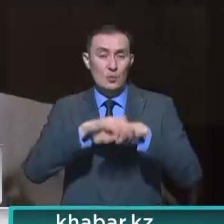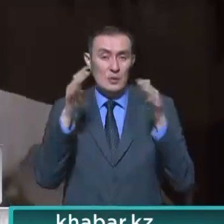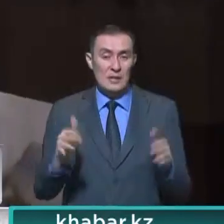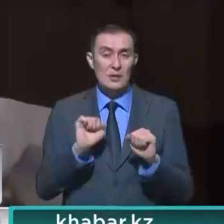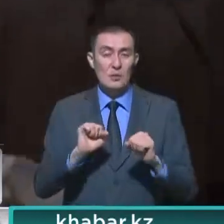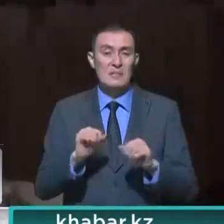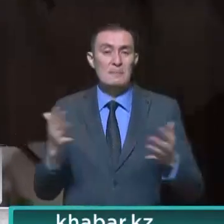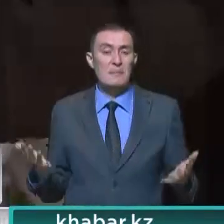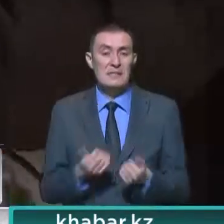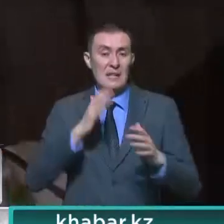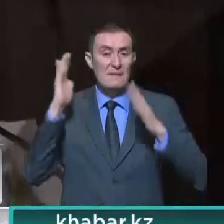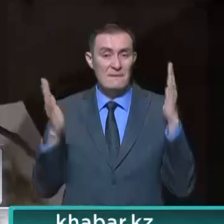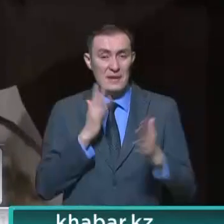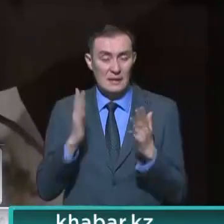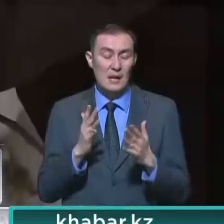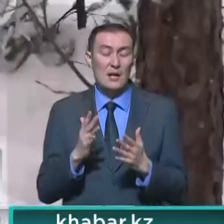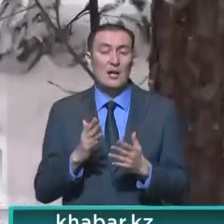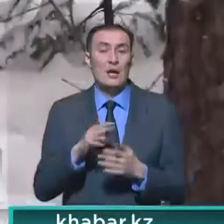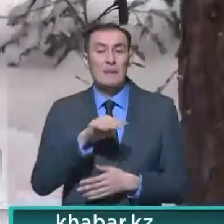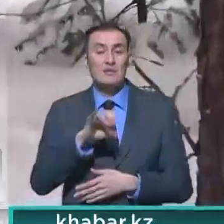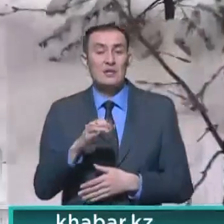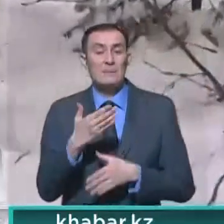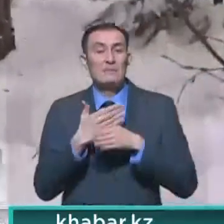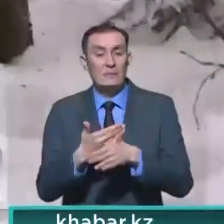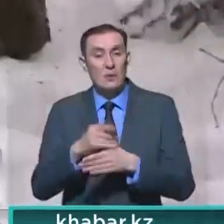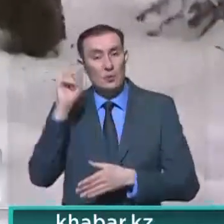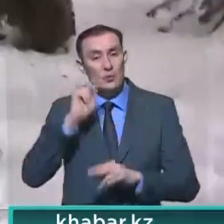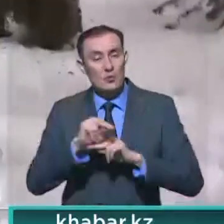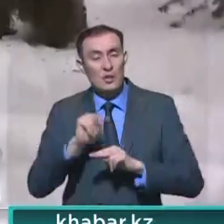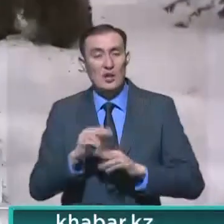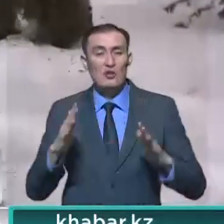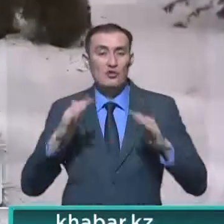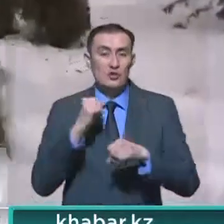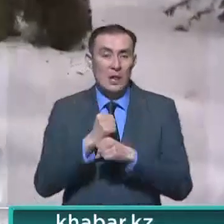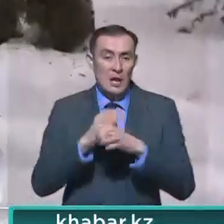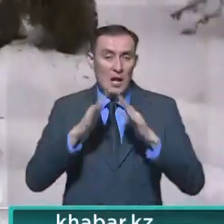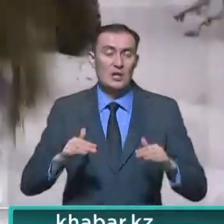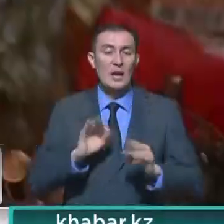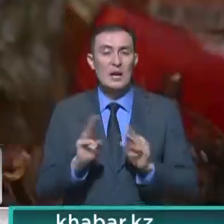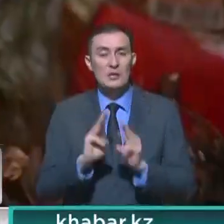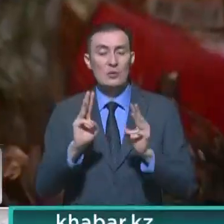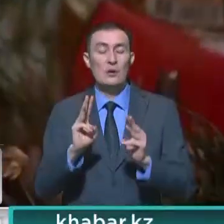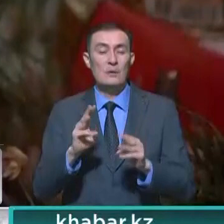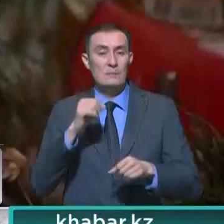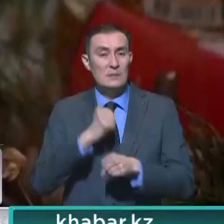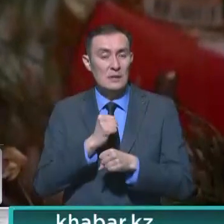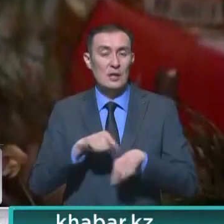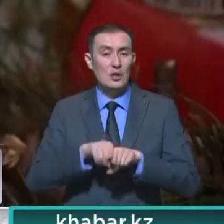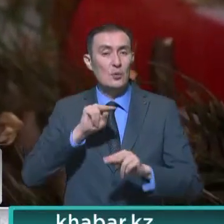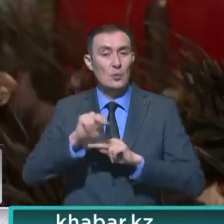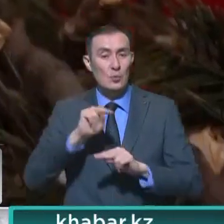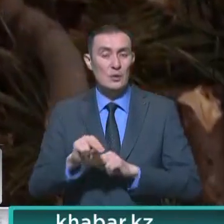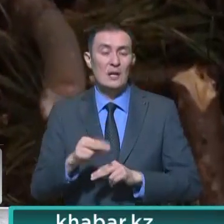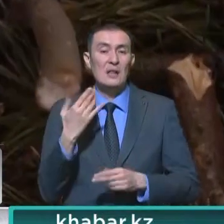чтобы спастись от метели. Сотрудники МЧС учат сооружать шалаш, разжигать костер и устанавливать сигнальные огни. Такие уроки получают в